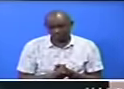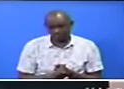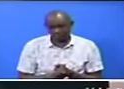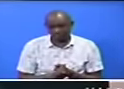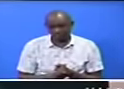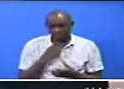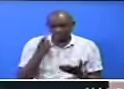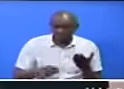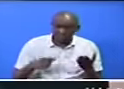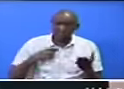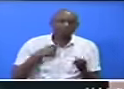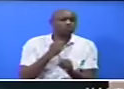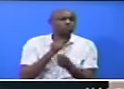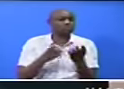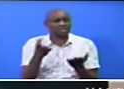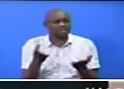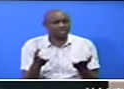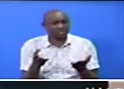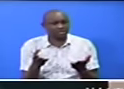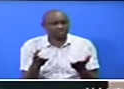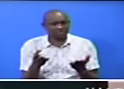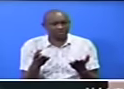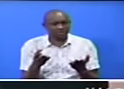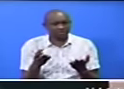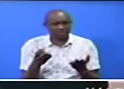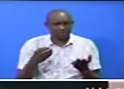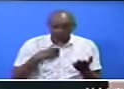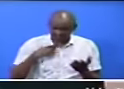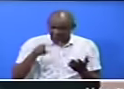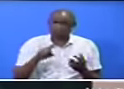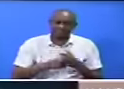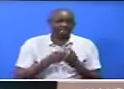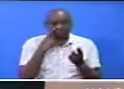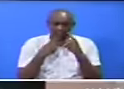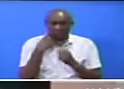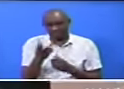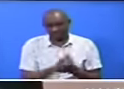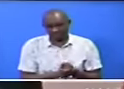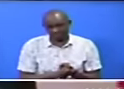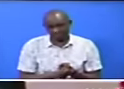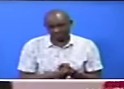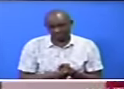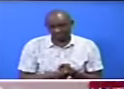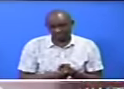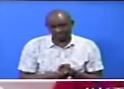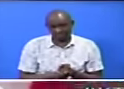hata tone kidogo ya mali yetu. Na usichukulie ni maneno tu. Sikuje ni kweli.